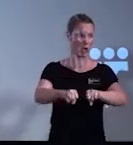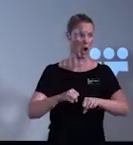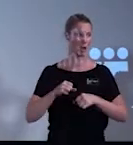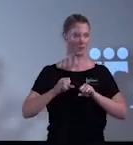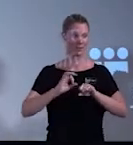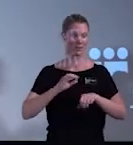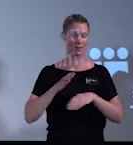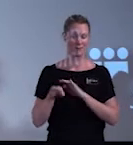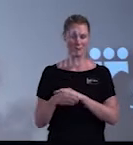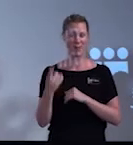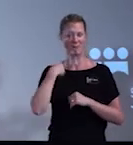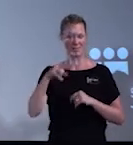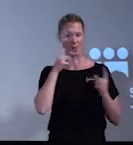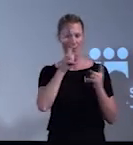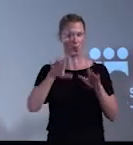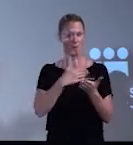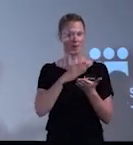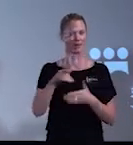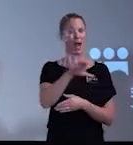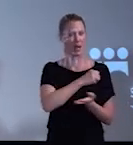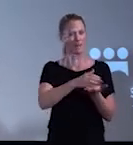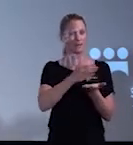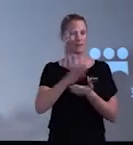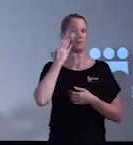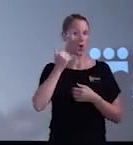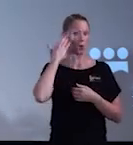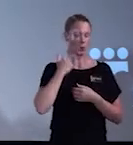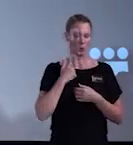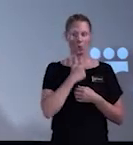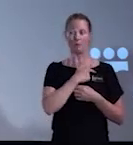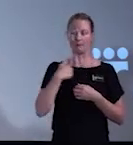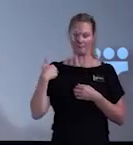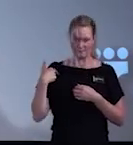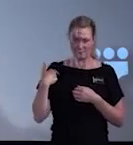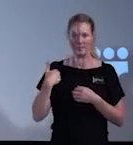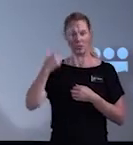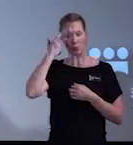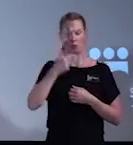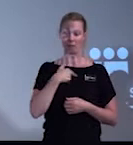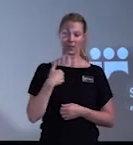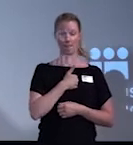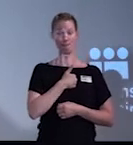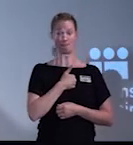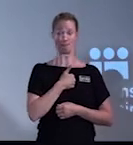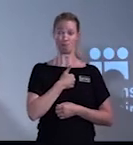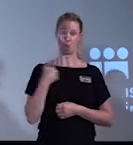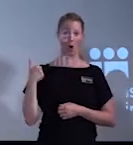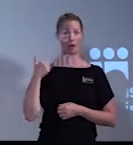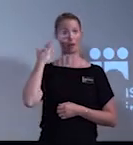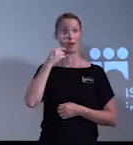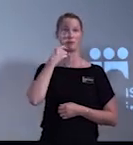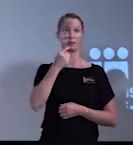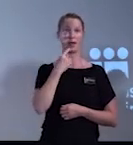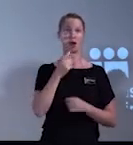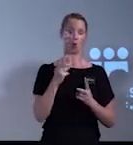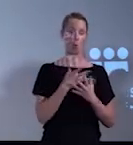vita människor har fått berätta alla berättelser. Och om vi tror att vi bara ska kunna säga så här